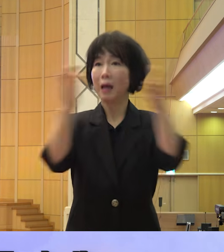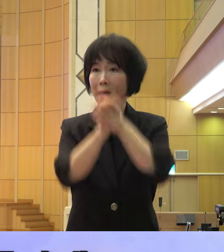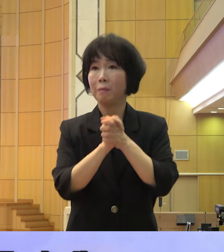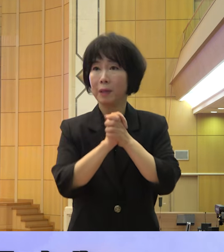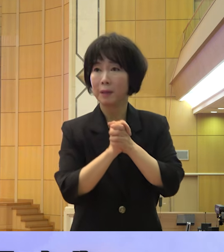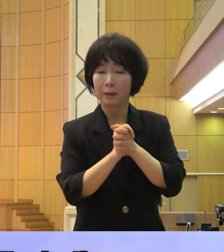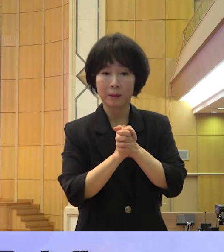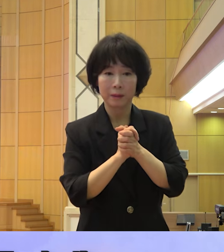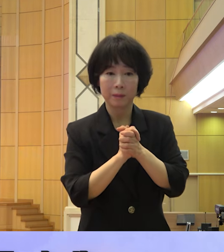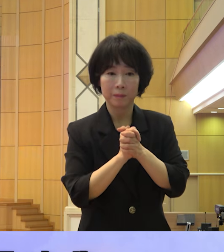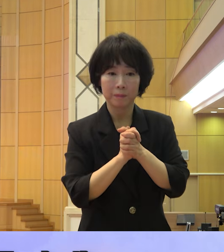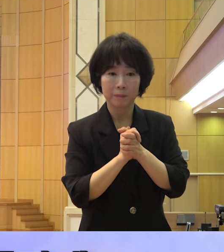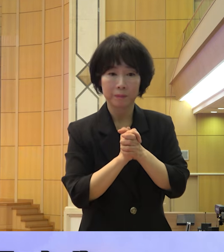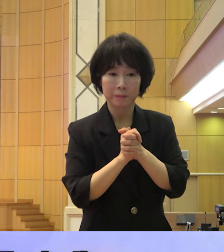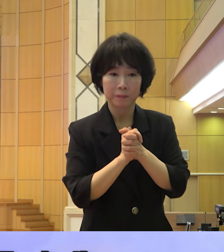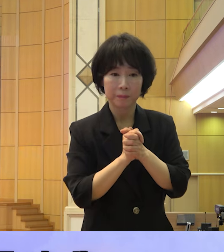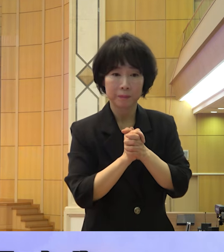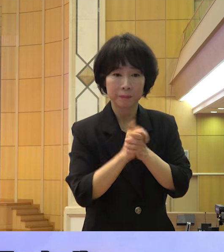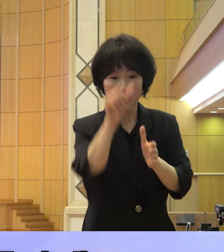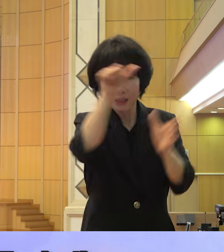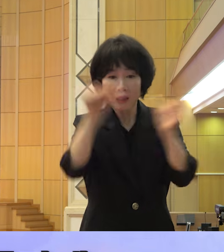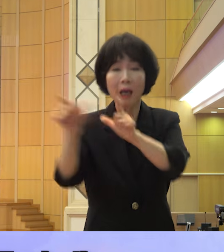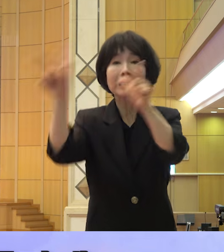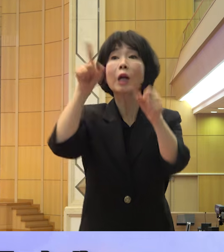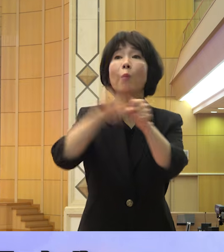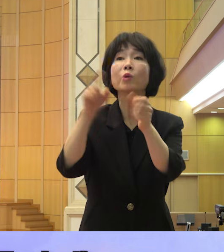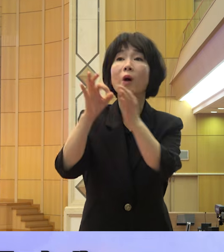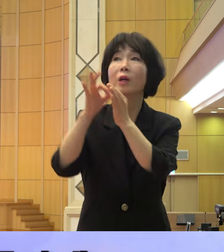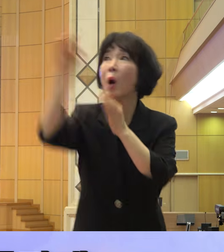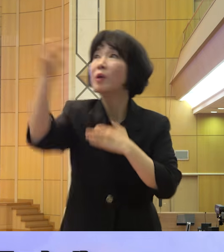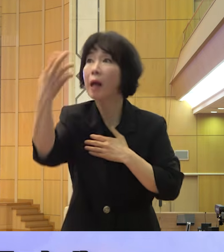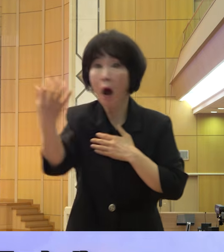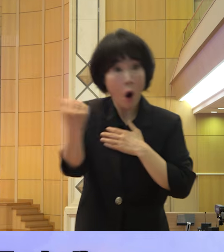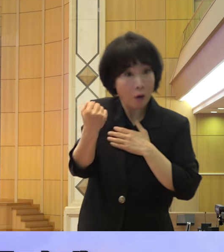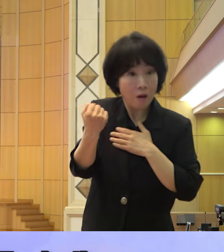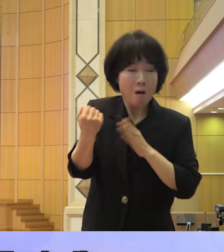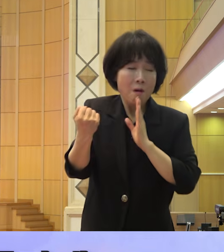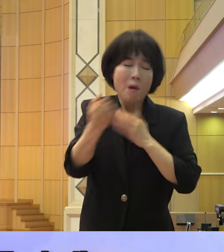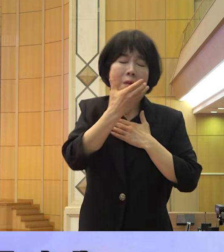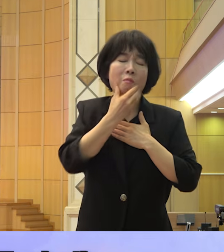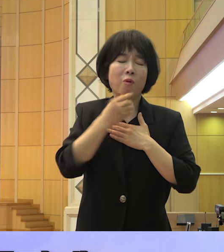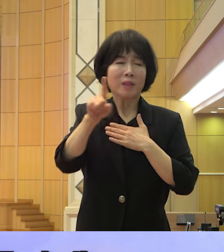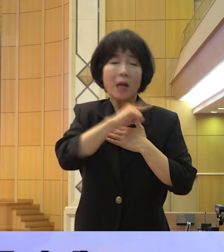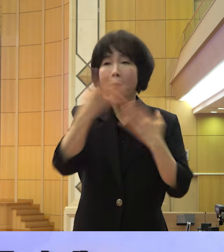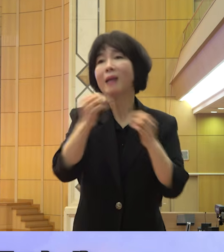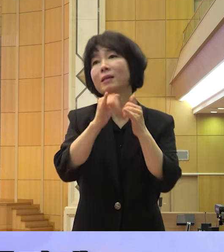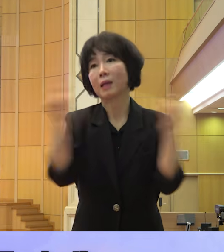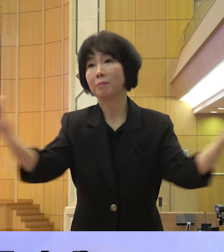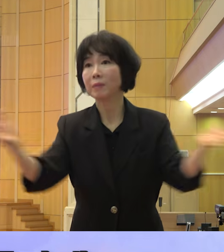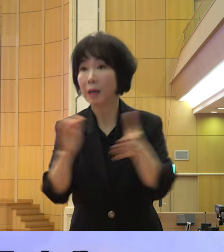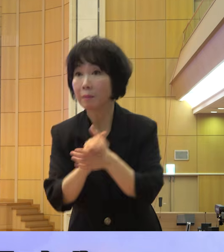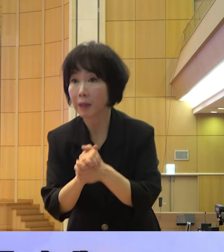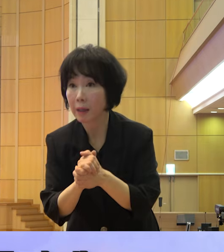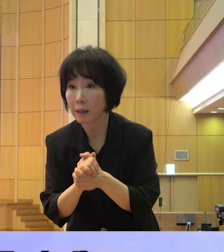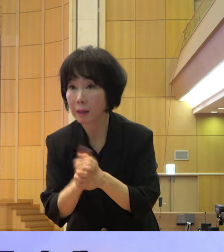말씀을 드렸어요. 이게 진짜 우리의 삶의 목적이고 이것만 이루었다면 그 사람은 정말 복 있는 사람이에요.